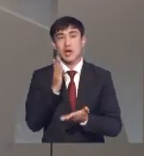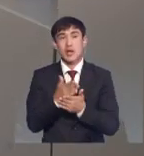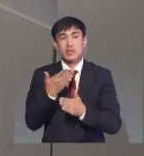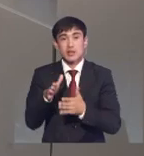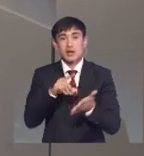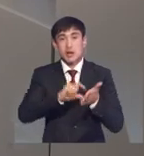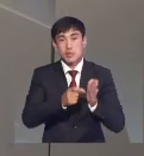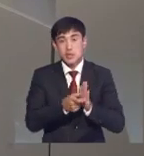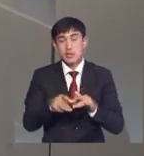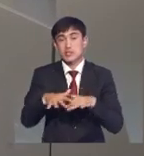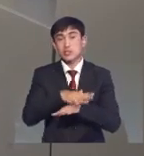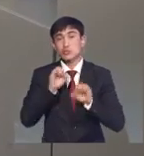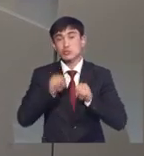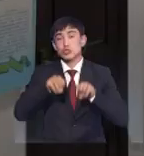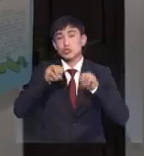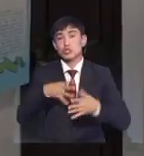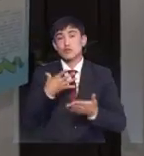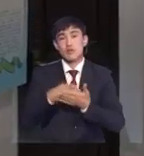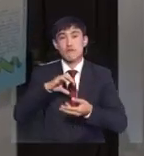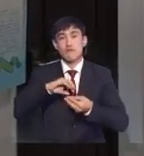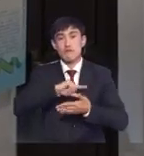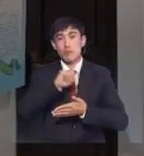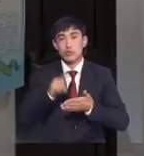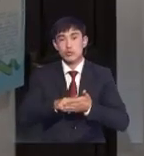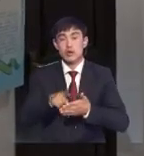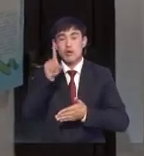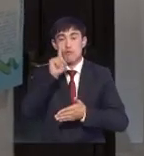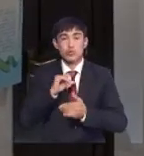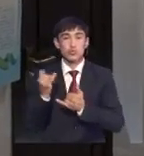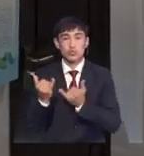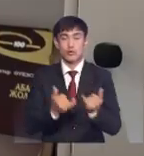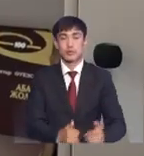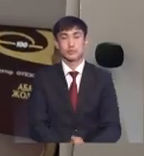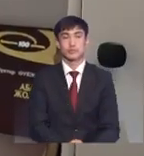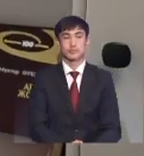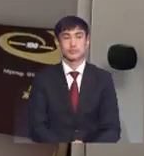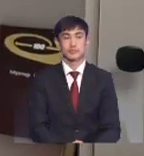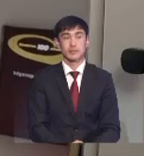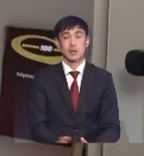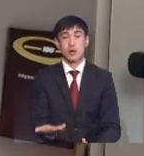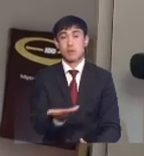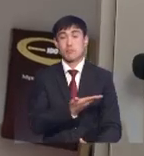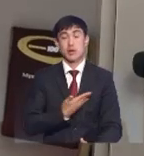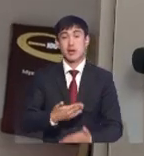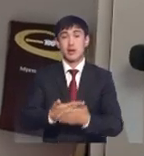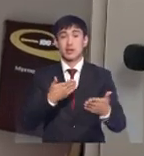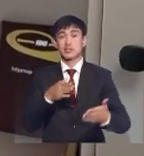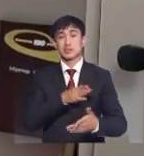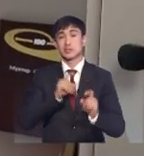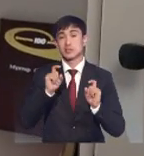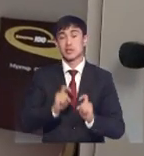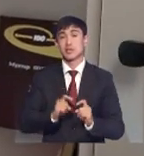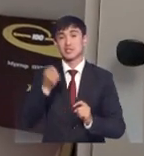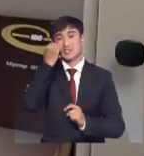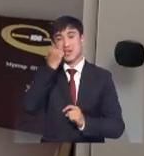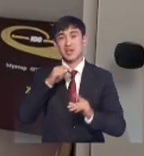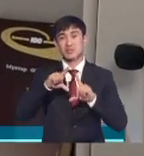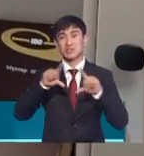отдельный кабинет, население сможет решать свои актуальные вопросы в комфортных условиях. Мы раньше сидели в старом здании колхозного